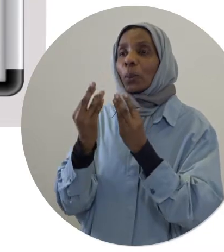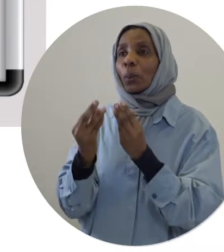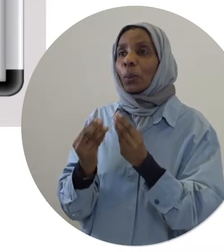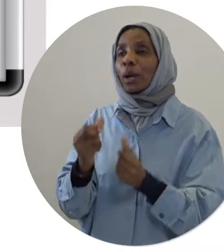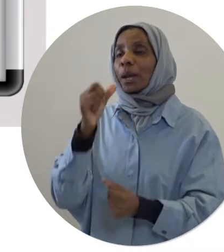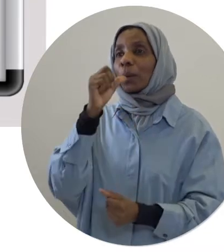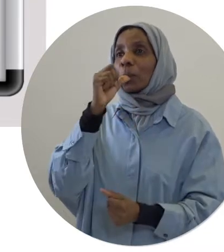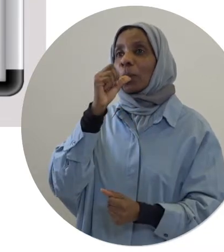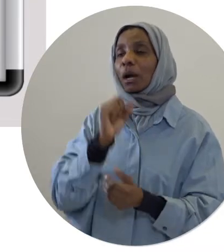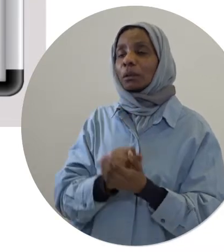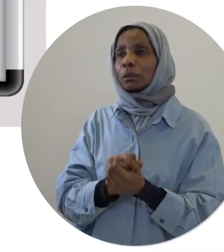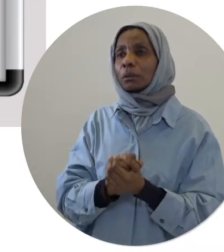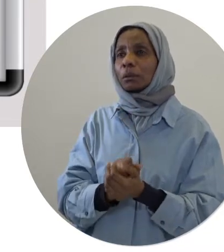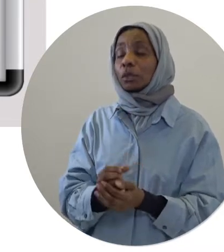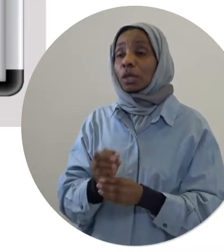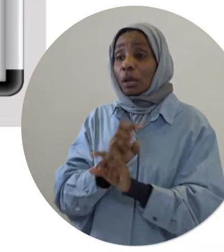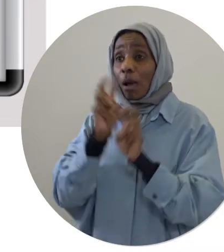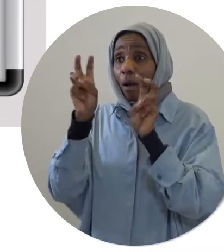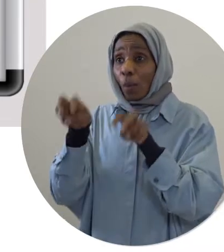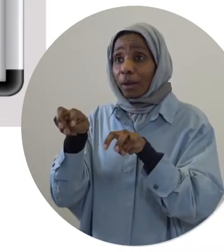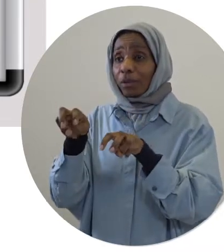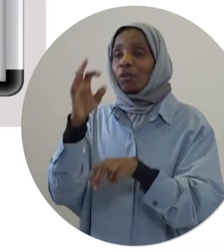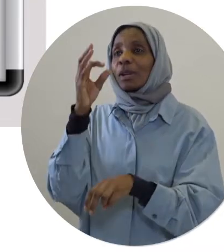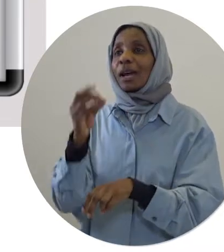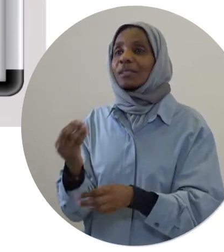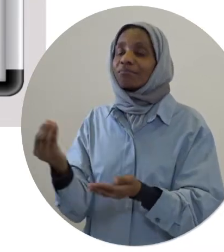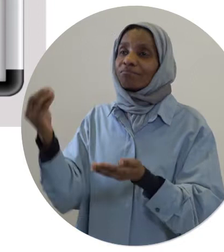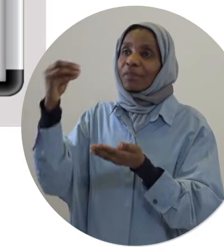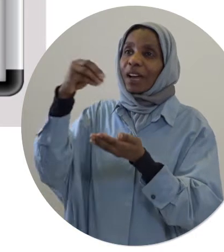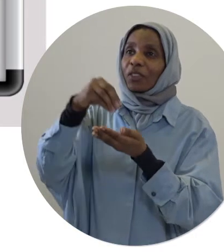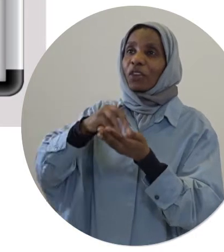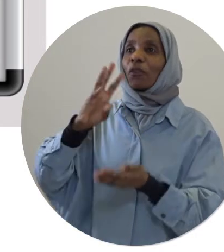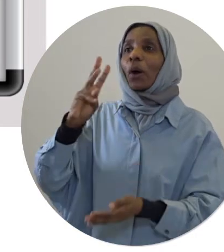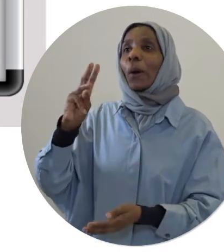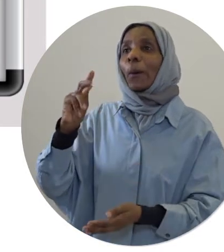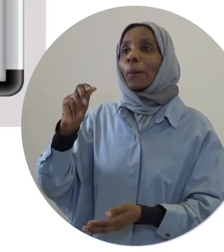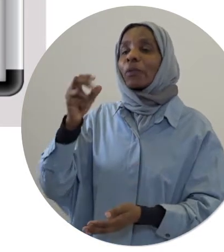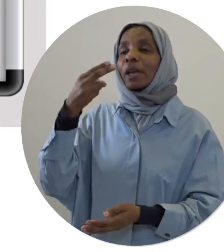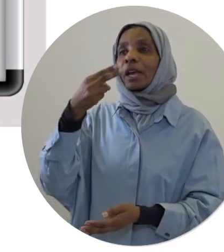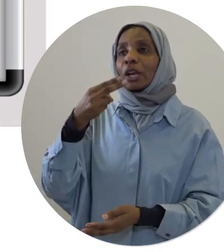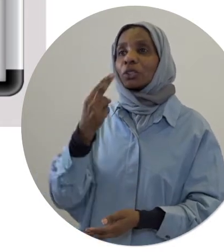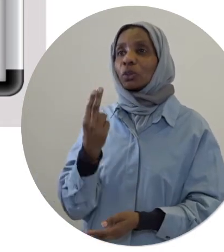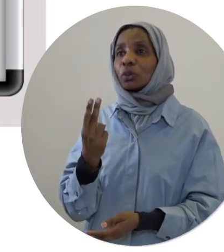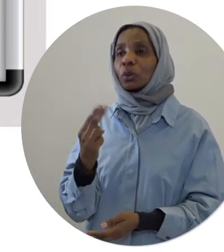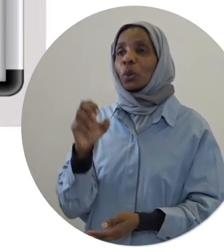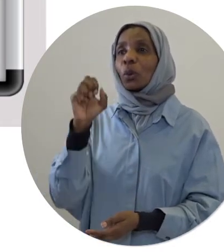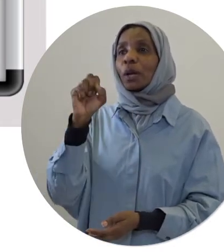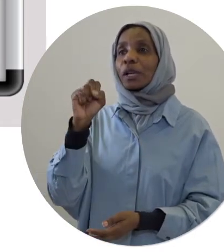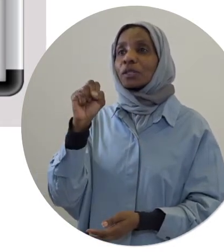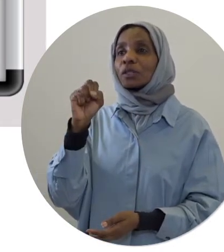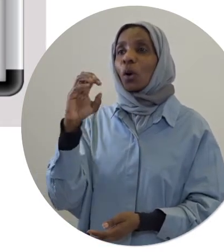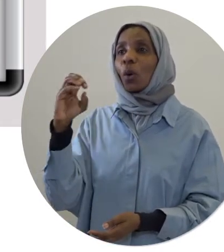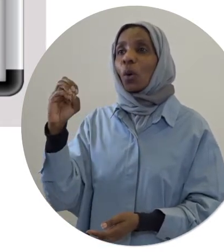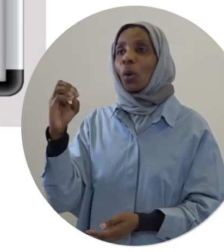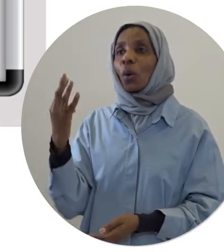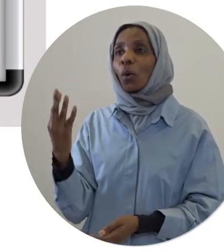نمنع ذلك نضيف حمض الكبريتيك المركز كمادة محفزة لنزع الماء ومنع التفاعل